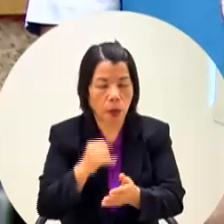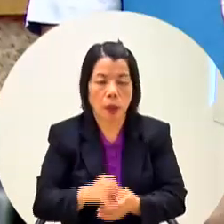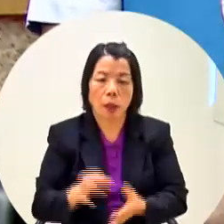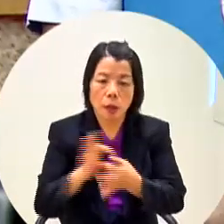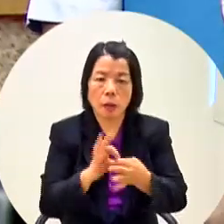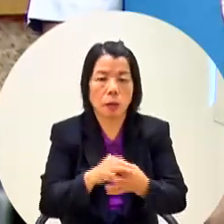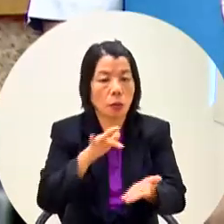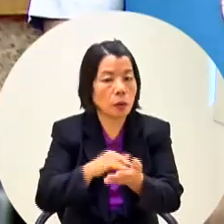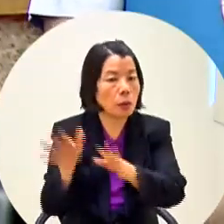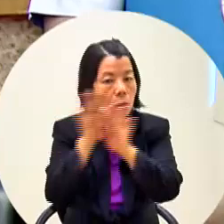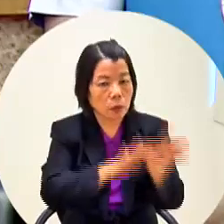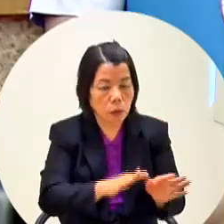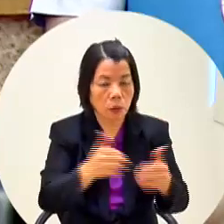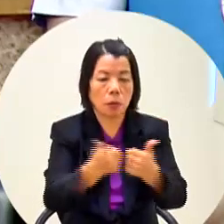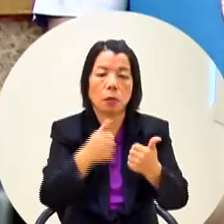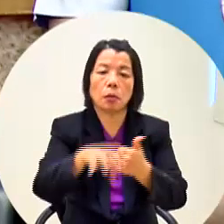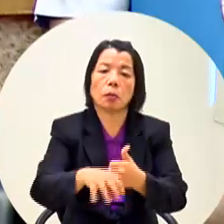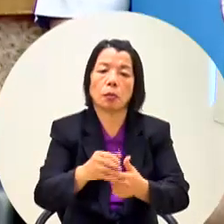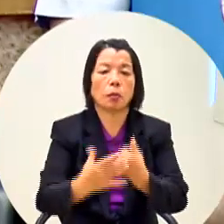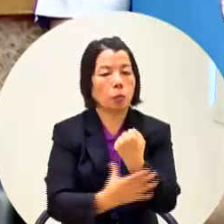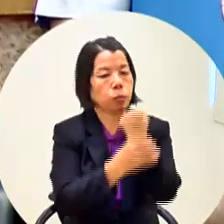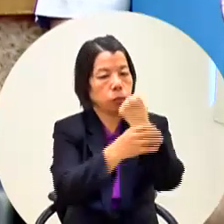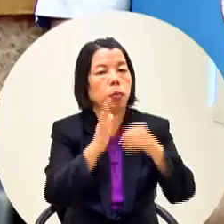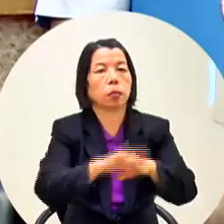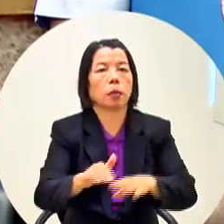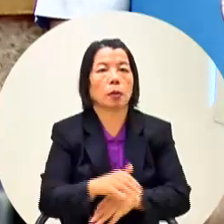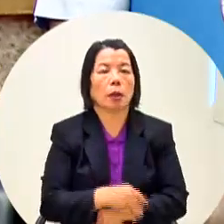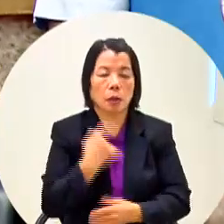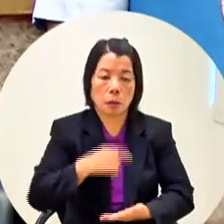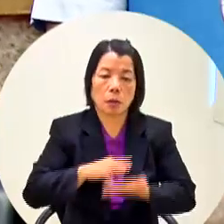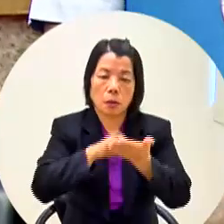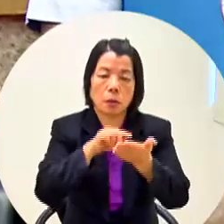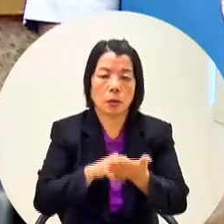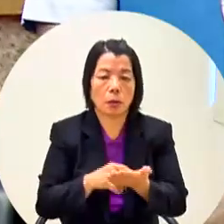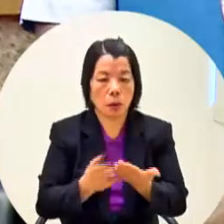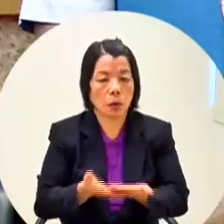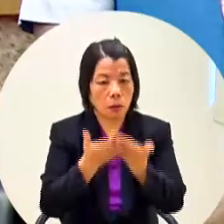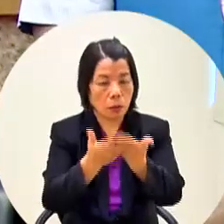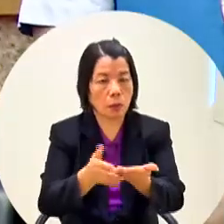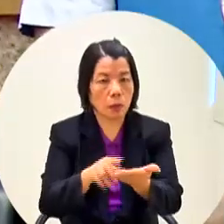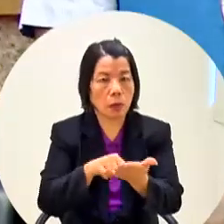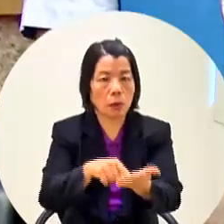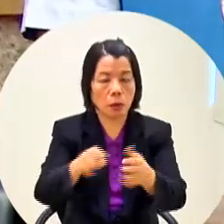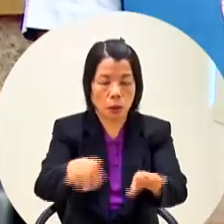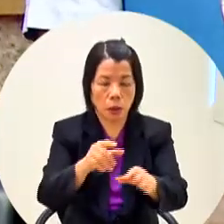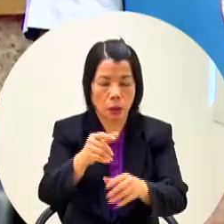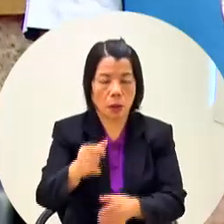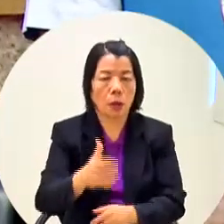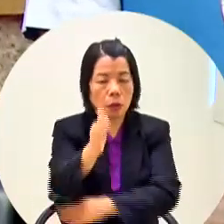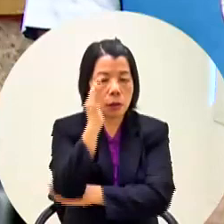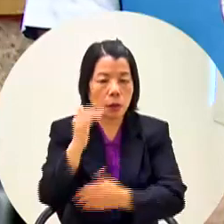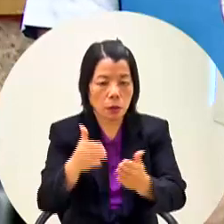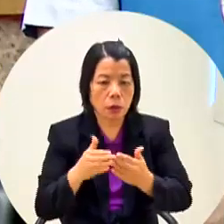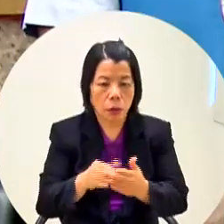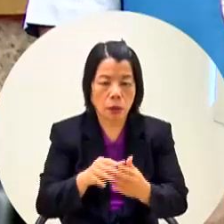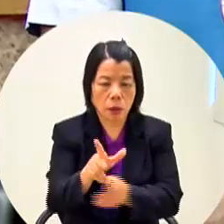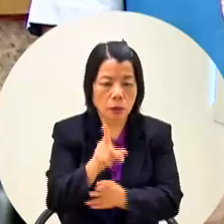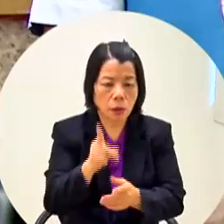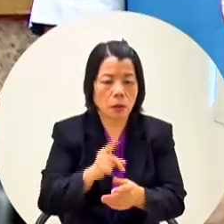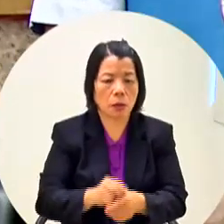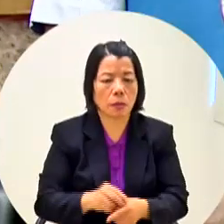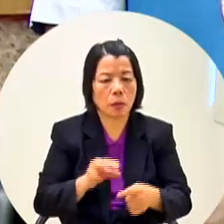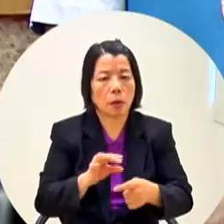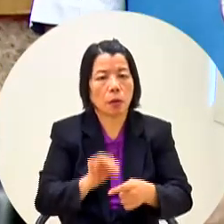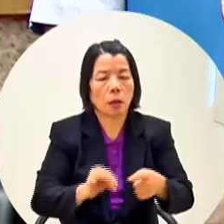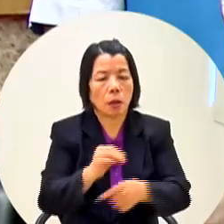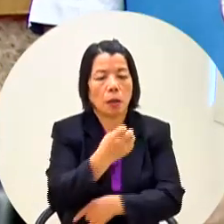议会也会支持，你提出来，那银行借钱现在利息很低嘛，现在政府要借钱0.6、0.5，现在可能更低，